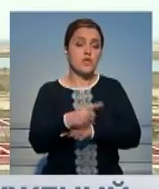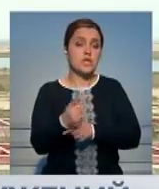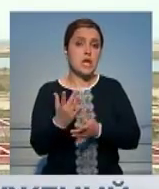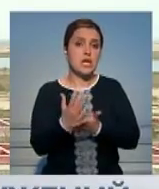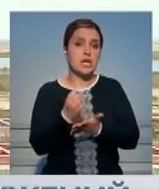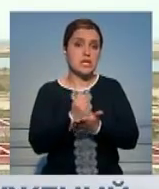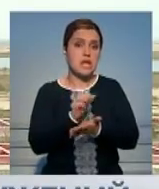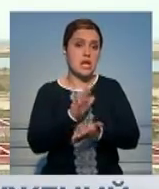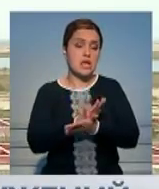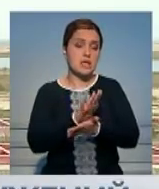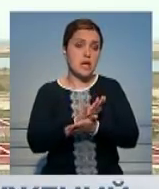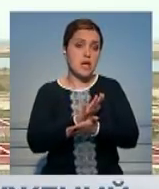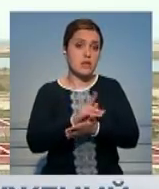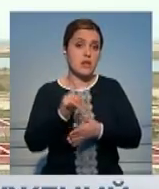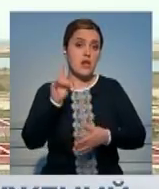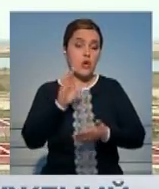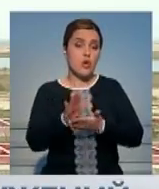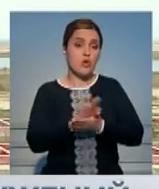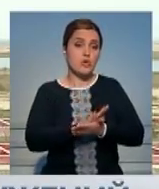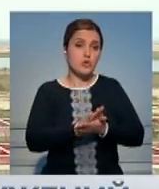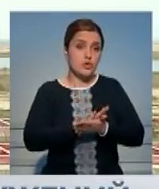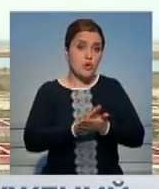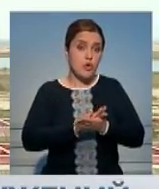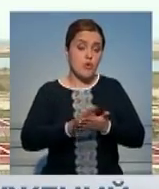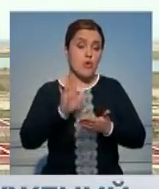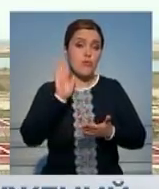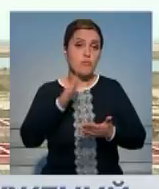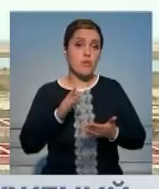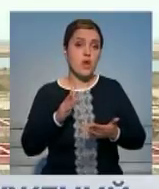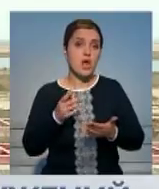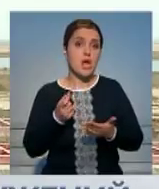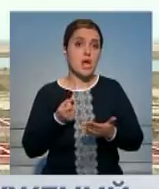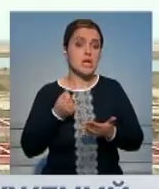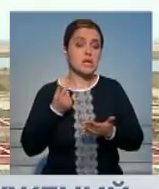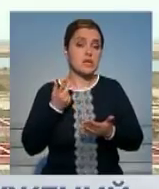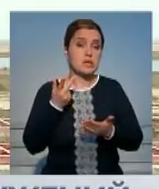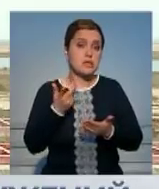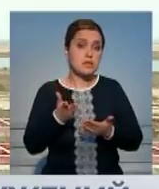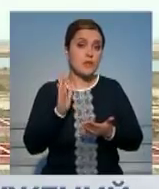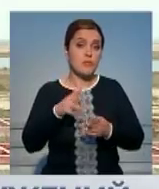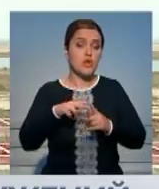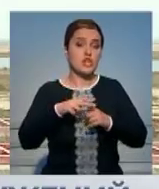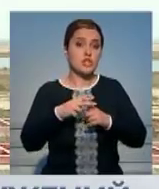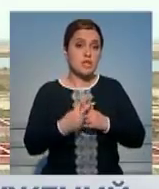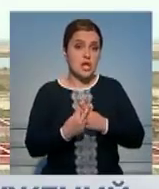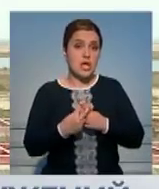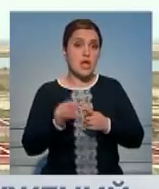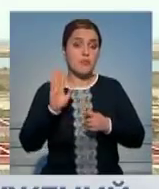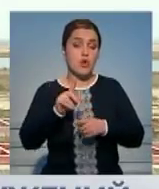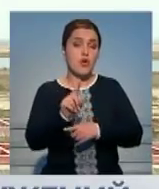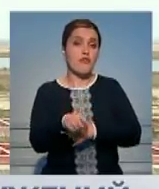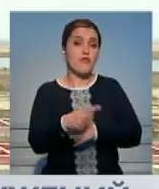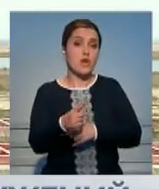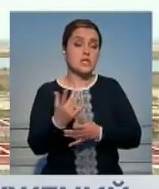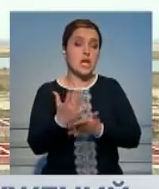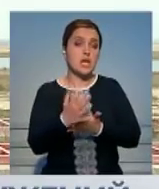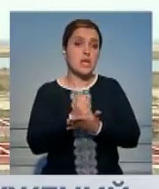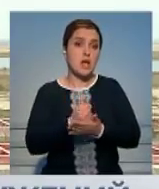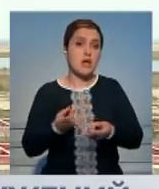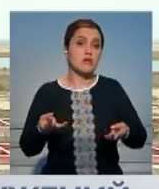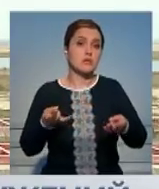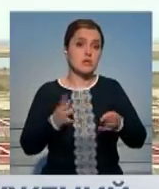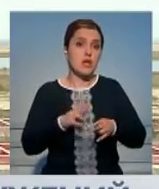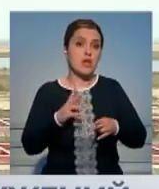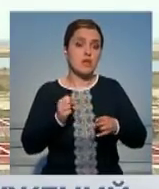виде. После ввода нового КОСа вода будет проходить несколько этапов очистки. Часть ее пойдет в хвостохранилище, а оставшаяся